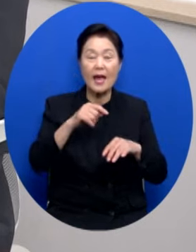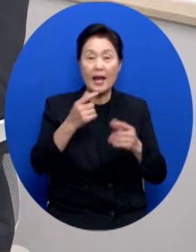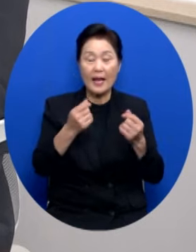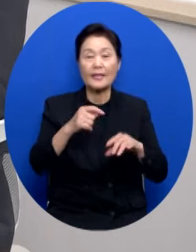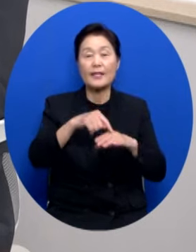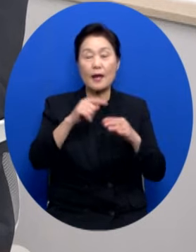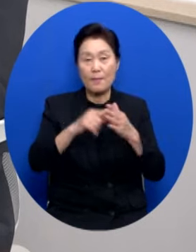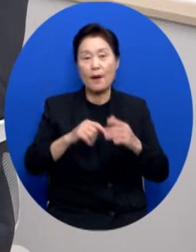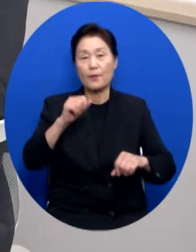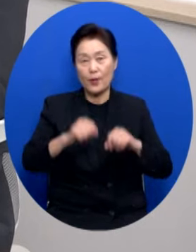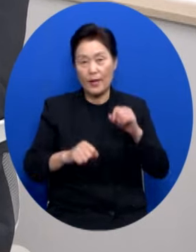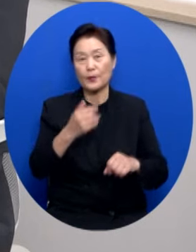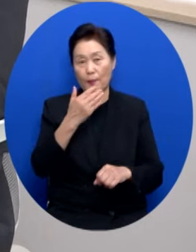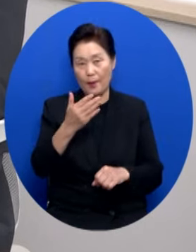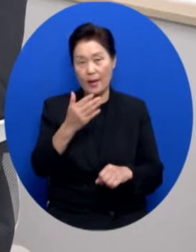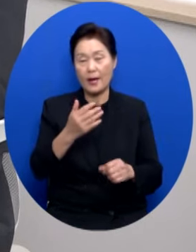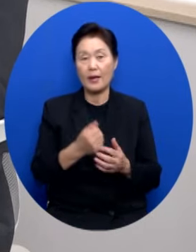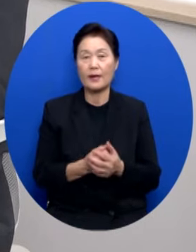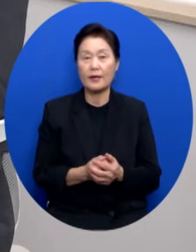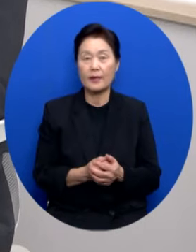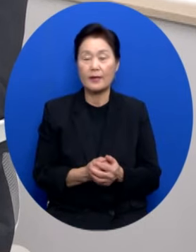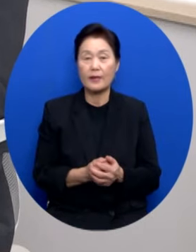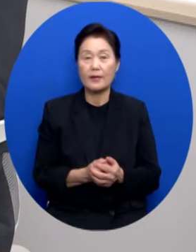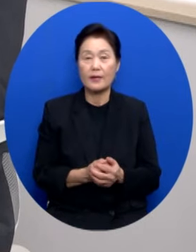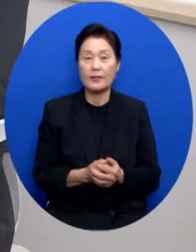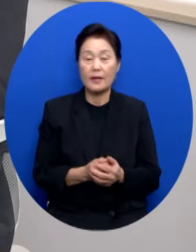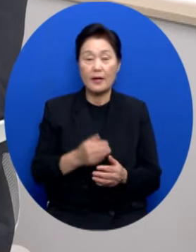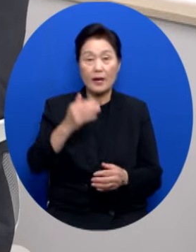것이고요. 조금 전에 말씀드린